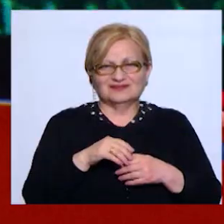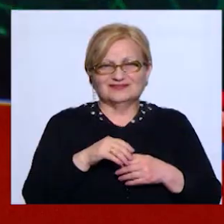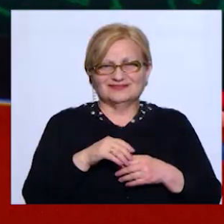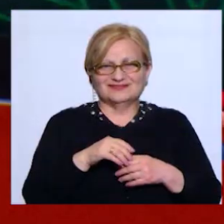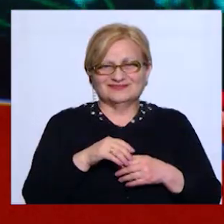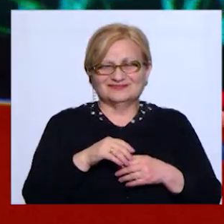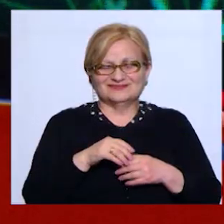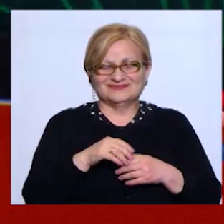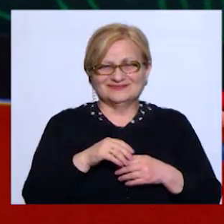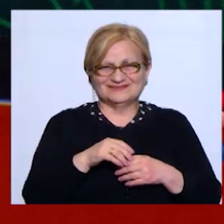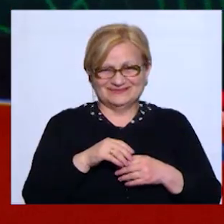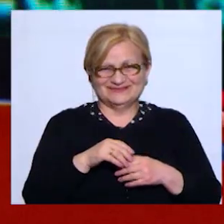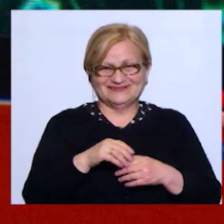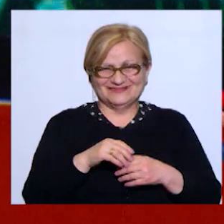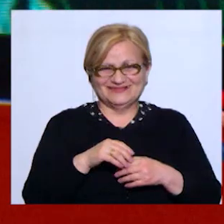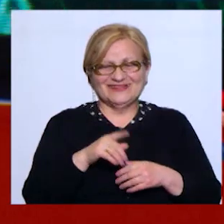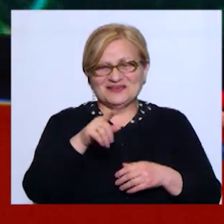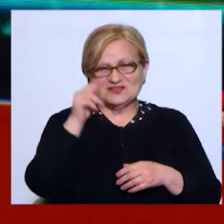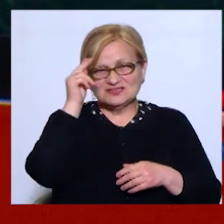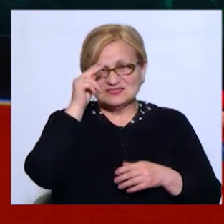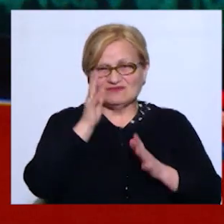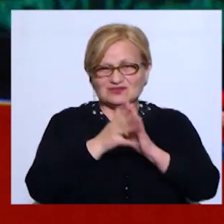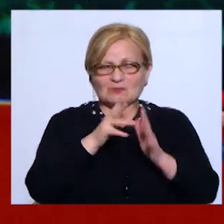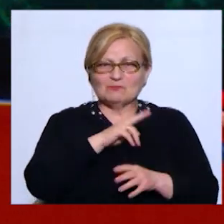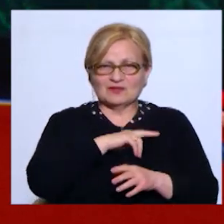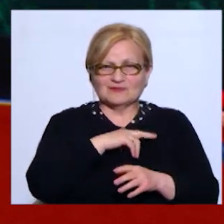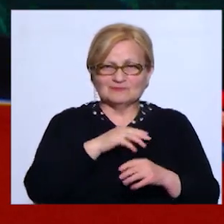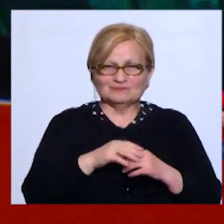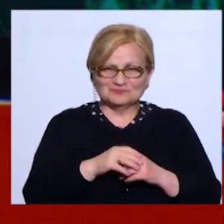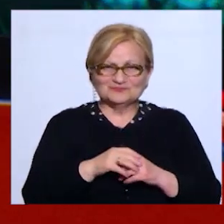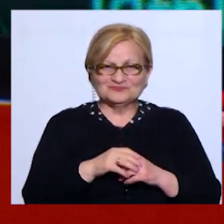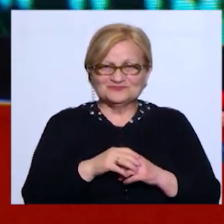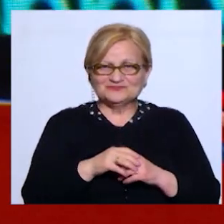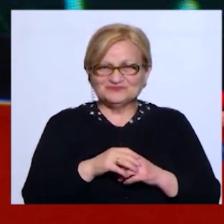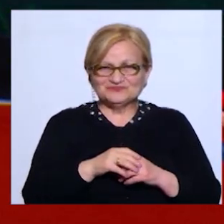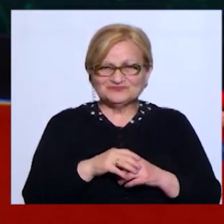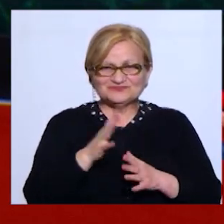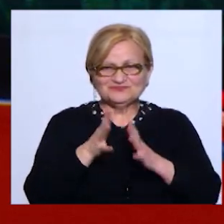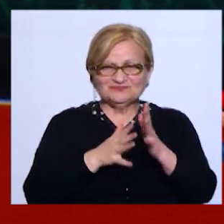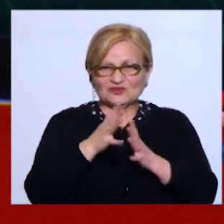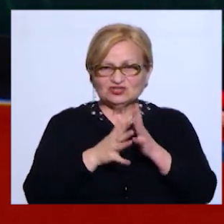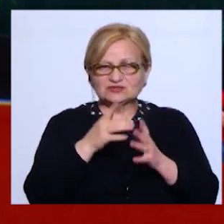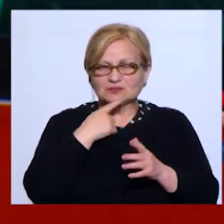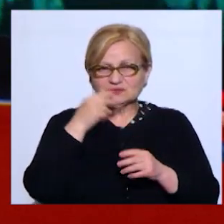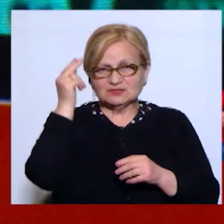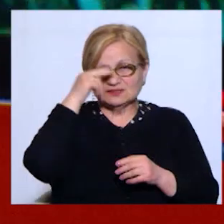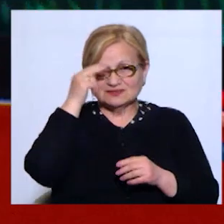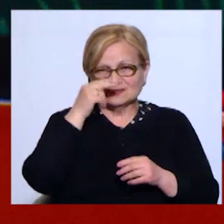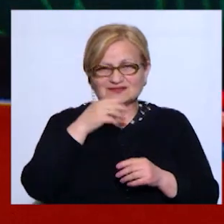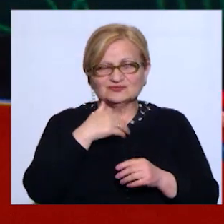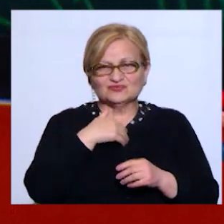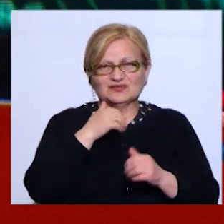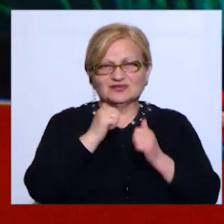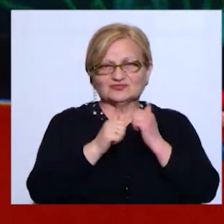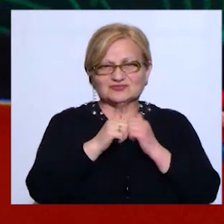თქვენ მიყვარხართ, ხო ჩდეს? ისწავლეთ ეს. მიყვარხართ ამას ნიშნავს, კიდევ ამასაც ნიშნავს და ისწავლეთ ჯესტებისენა. ეხლა ხშირად ვეღარ ჩავეხუტებით